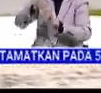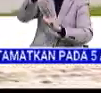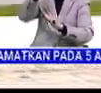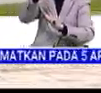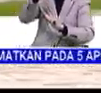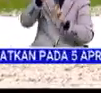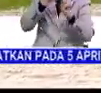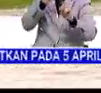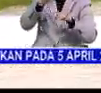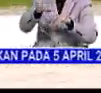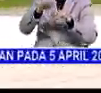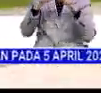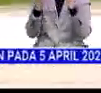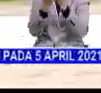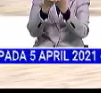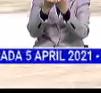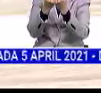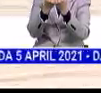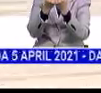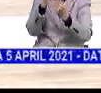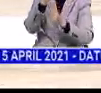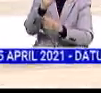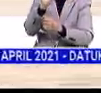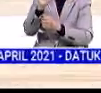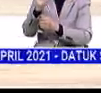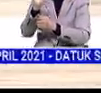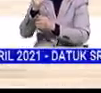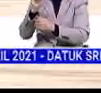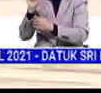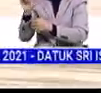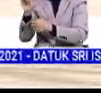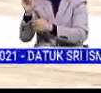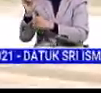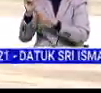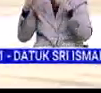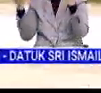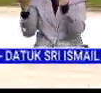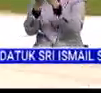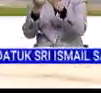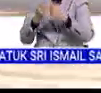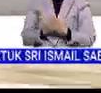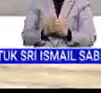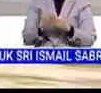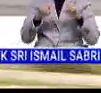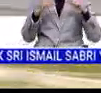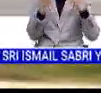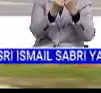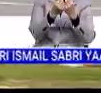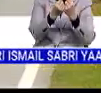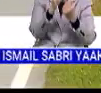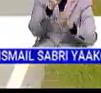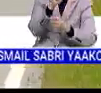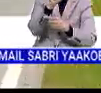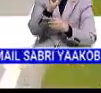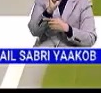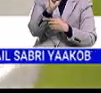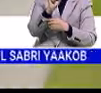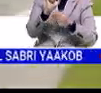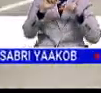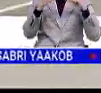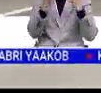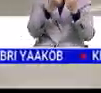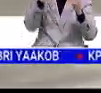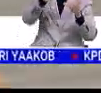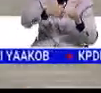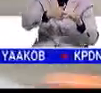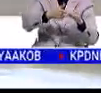Rosli dari pasukan Ipon Yamaha YY Punk Racing Team. Dalam kategori Wira KBS pula, pasukan Petronas